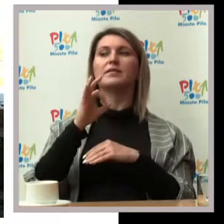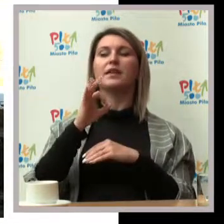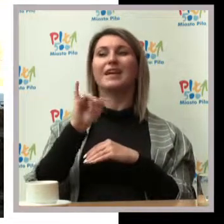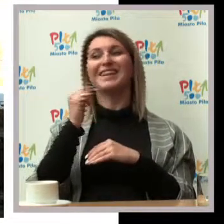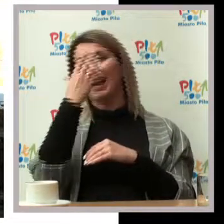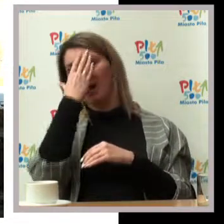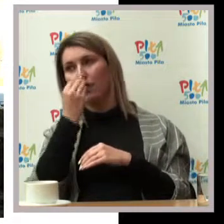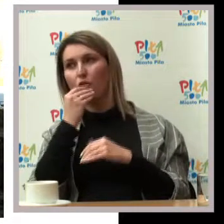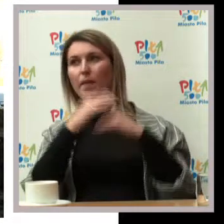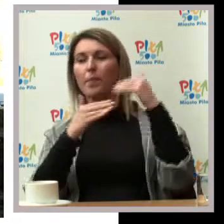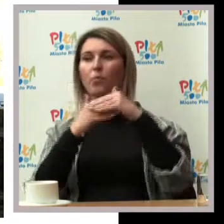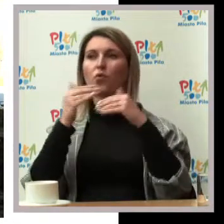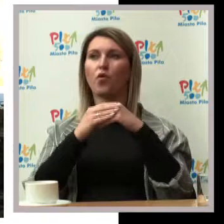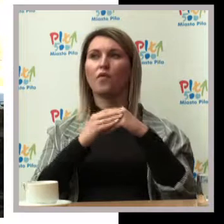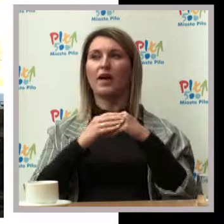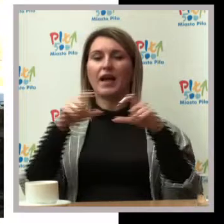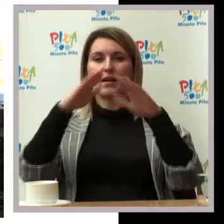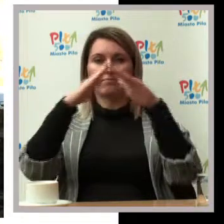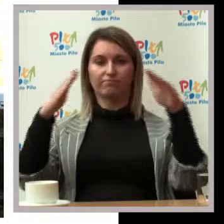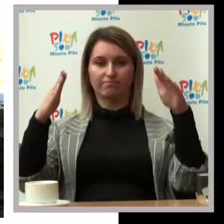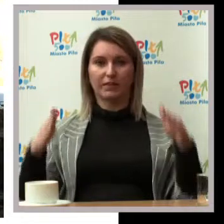zakresie i